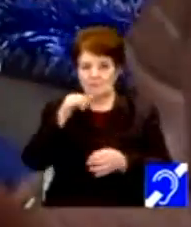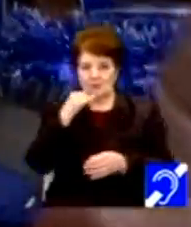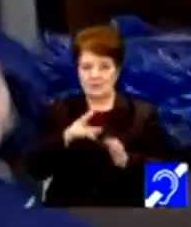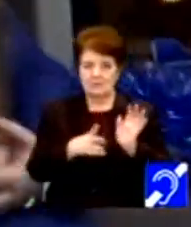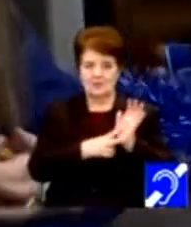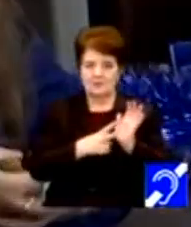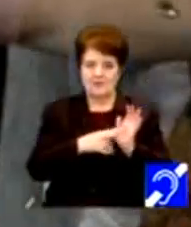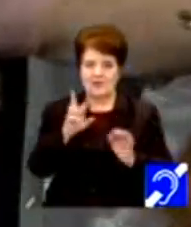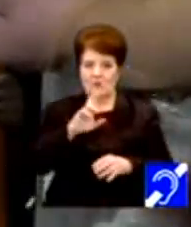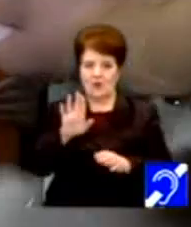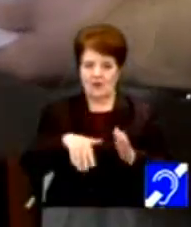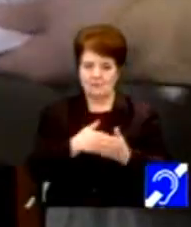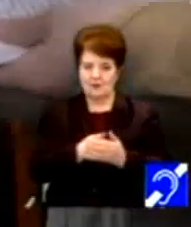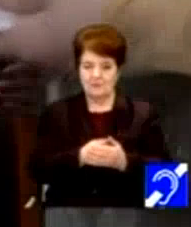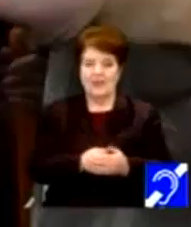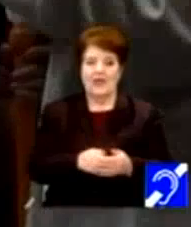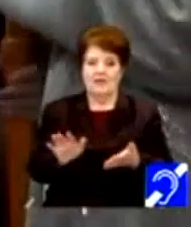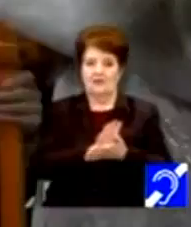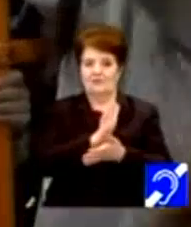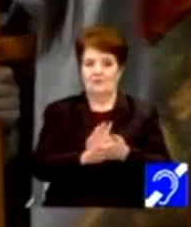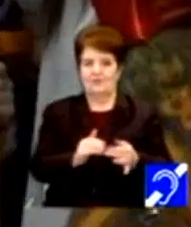pe 7 ianuarie. Călătoria este gratuită.